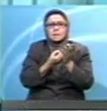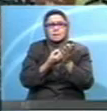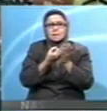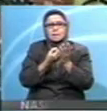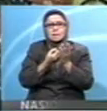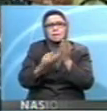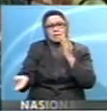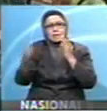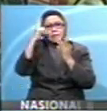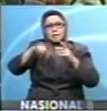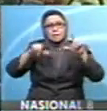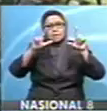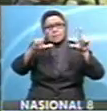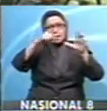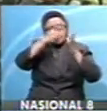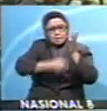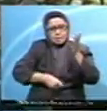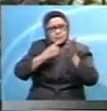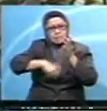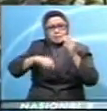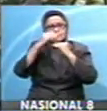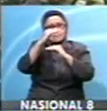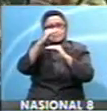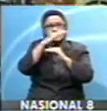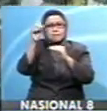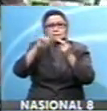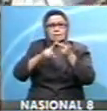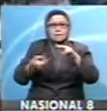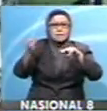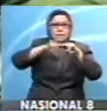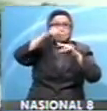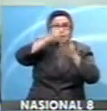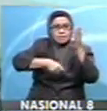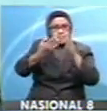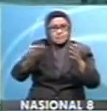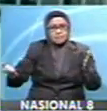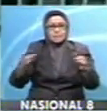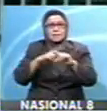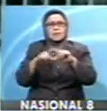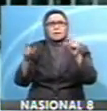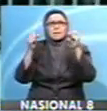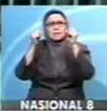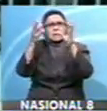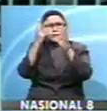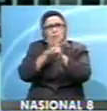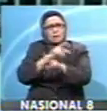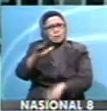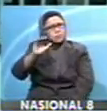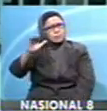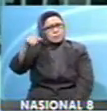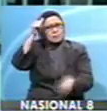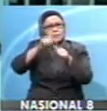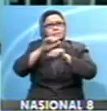harga serta menaikkan harga barang para peniaga berkali-kali diingatkan agar tidak mengambil kesempatan daripada